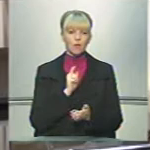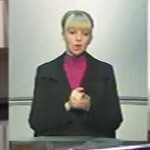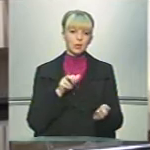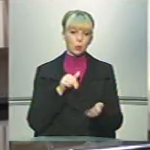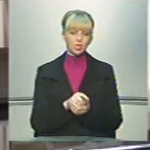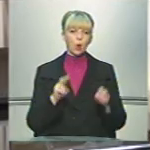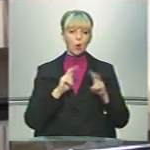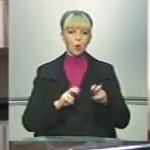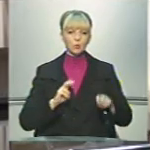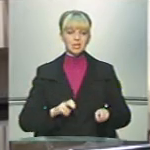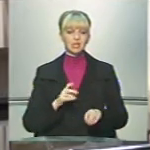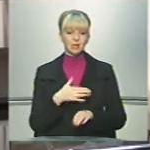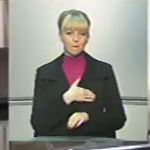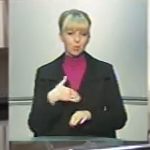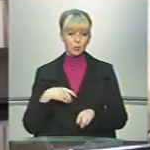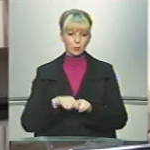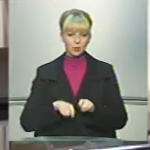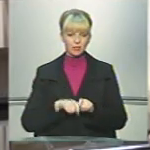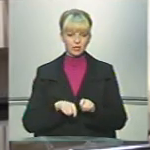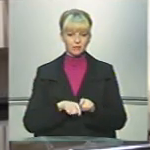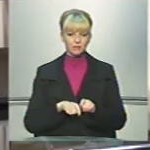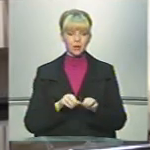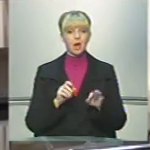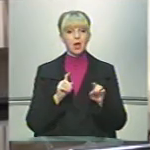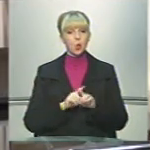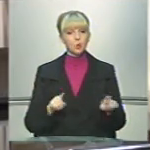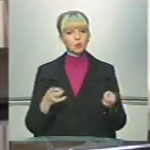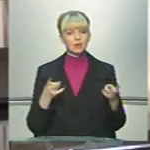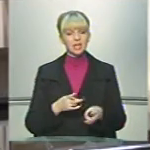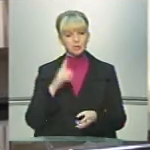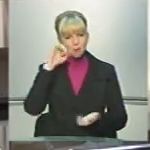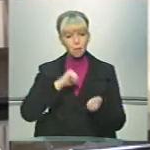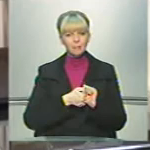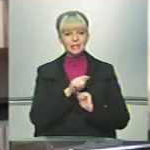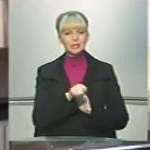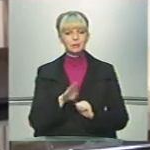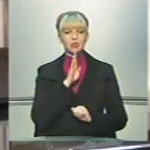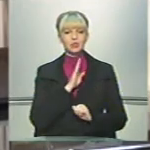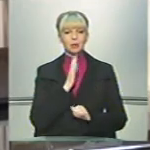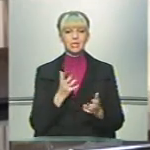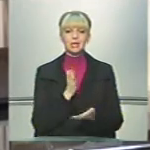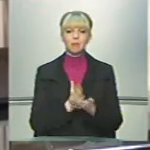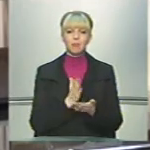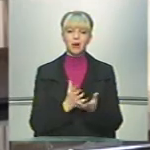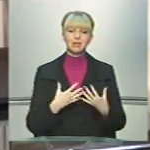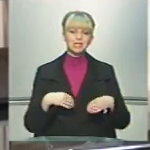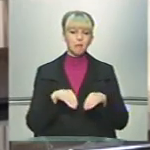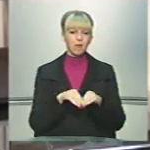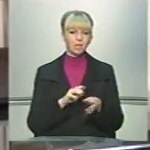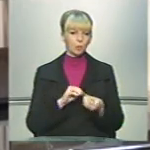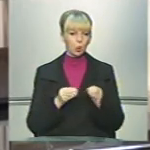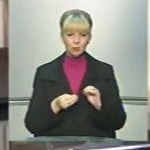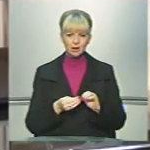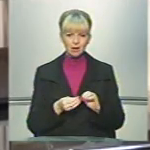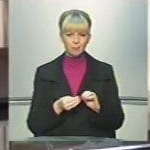пройти обстеження на мамографії. Особливо треба пам'ятати тим жінкам, які мають сімейні